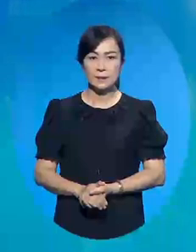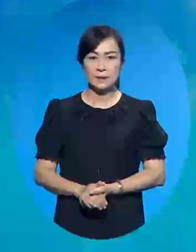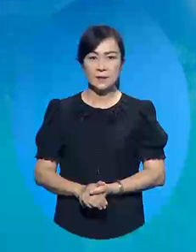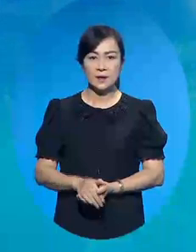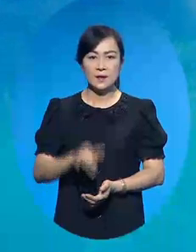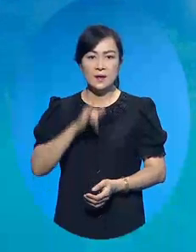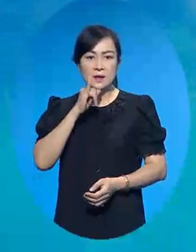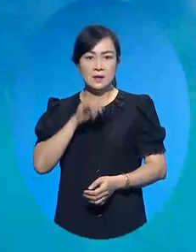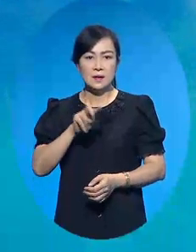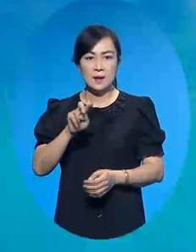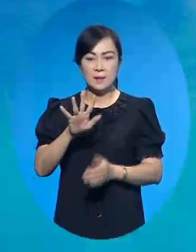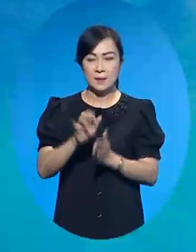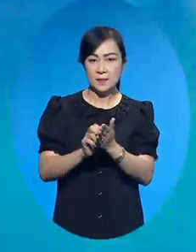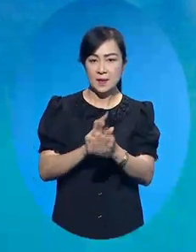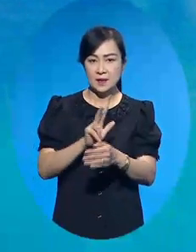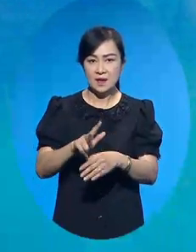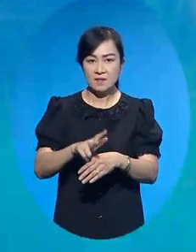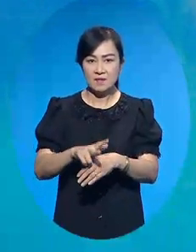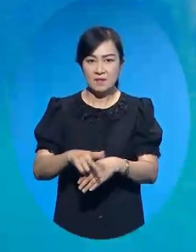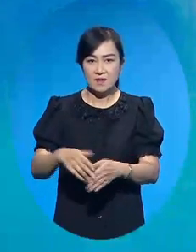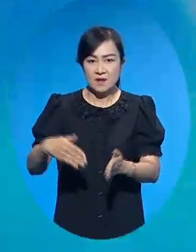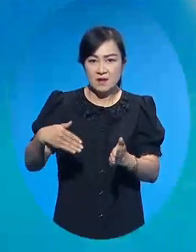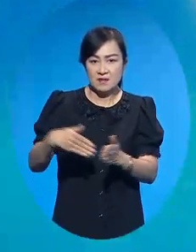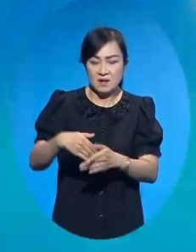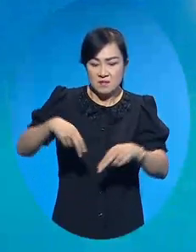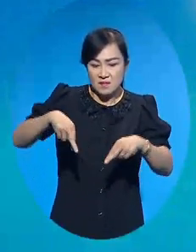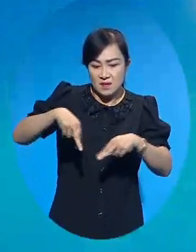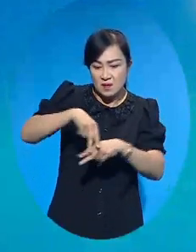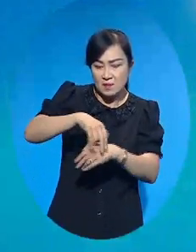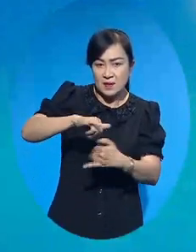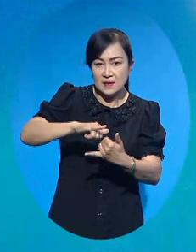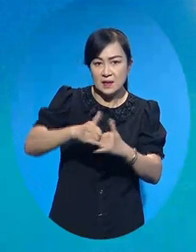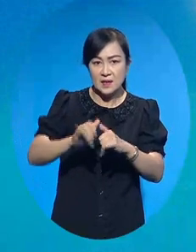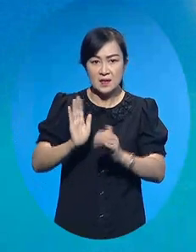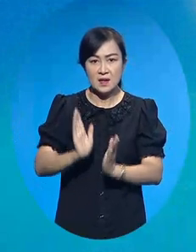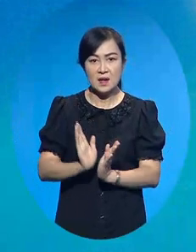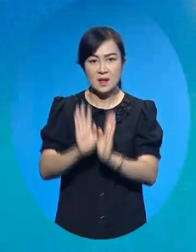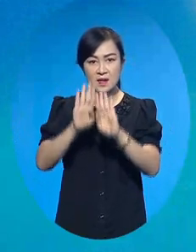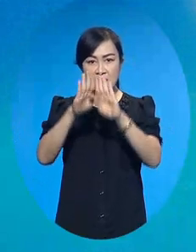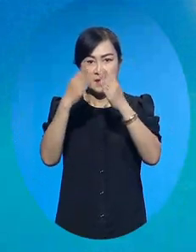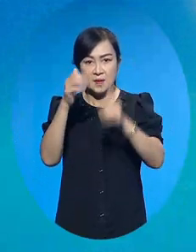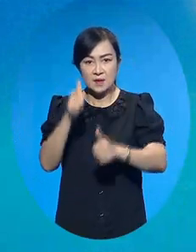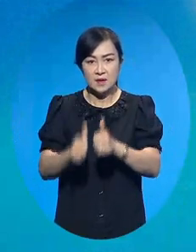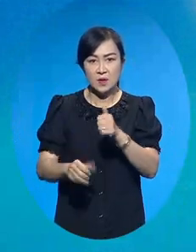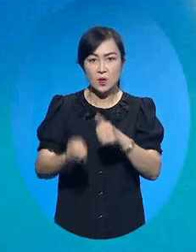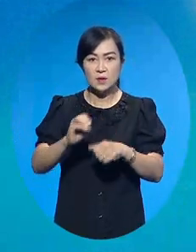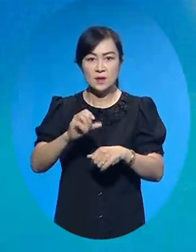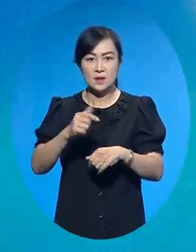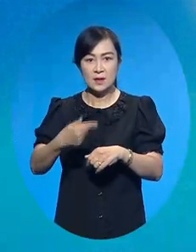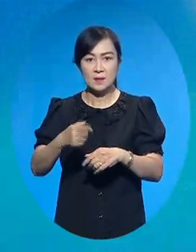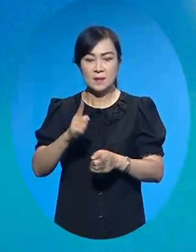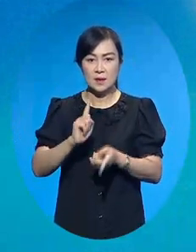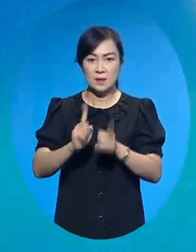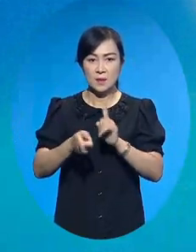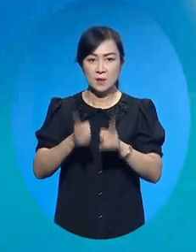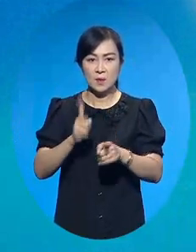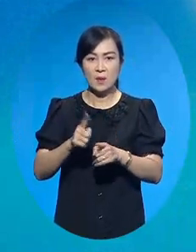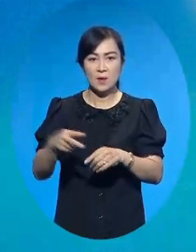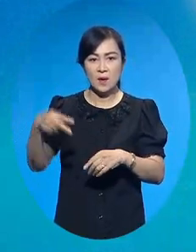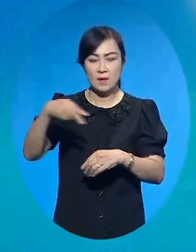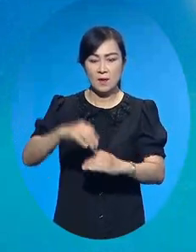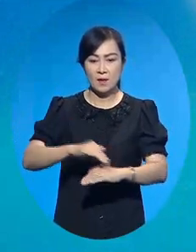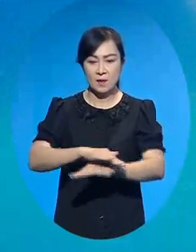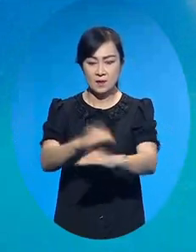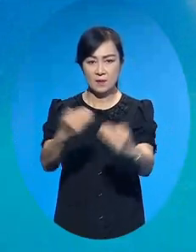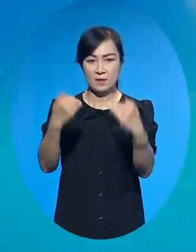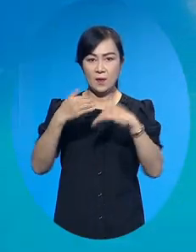Vào thứ Sáu 25 tháng 8, một thảm kịch giẫm đạp đã xảy ra ngay trước thềm lễ khai mạc giải đấu Indian Ocean Games lần thứ 11 tại lối vào sân vận